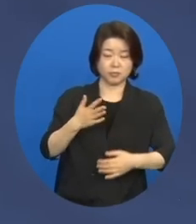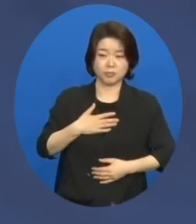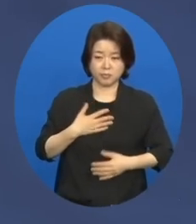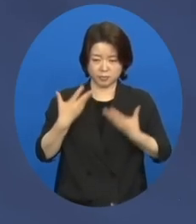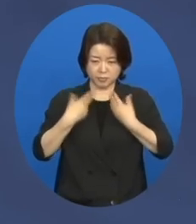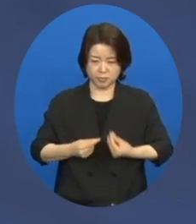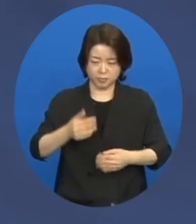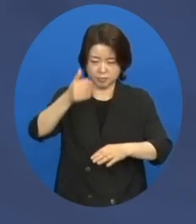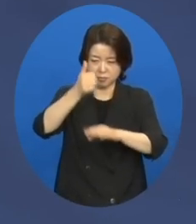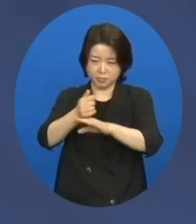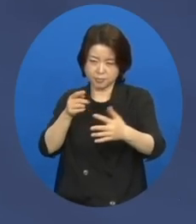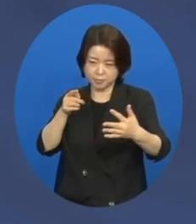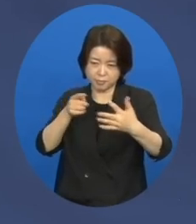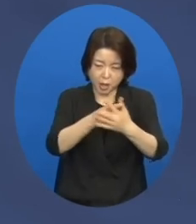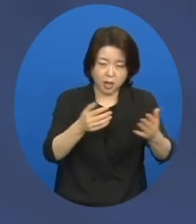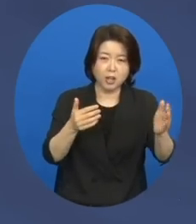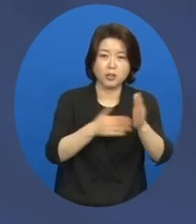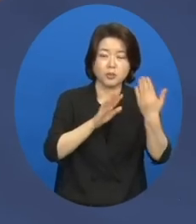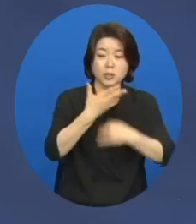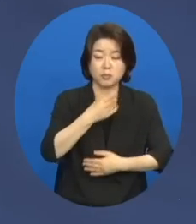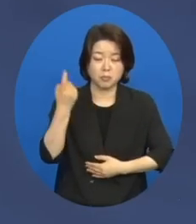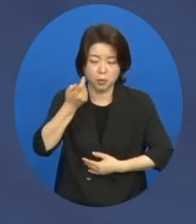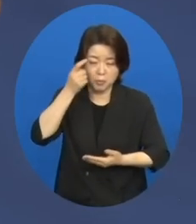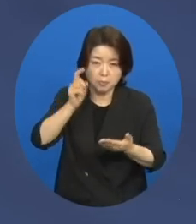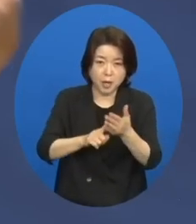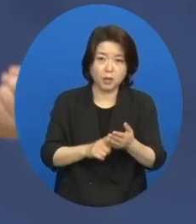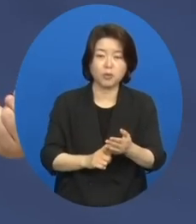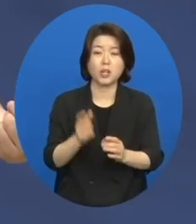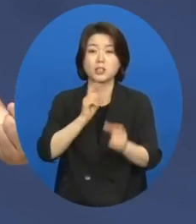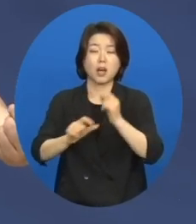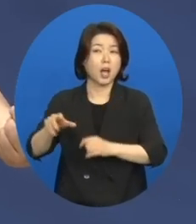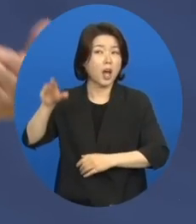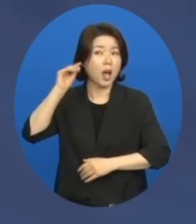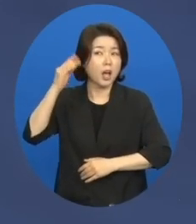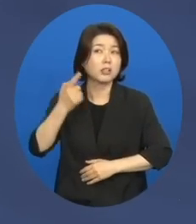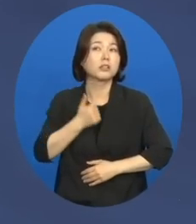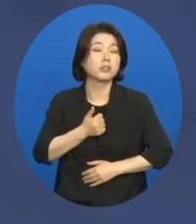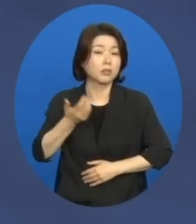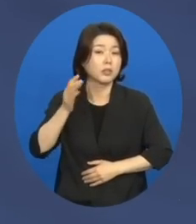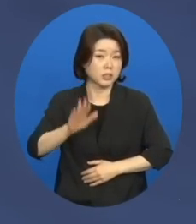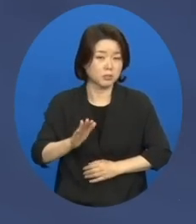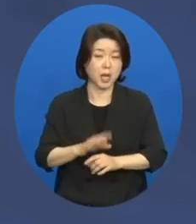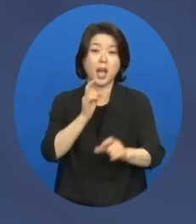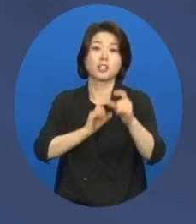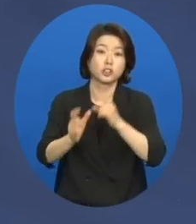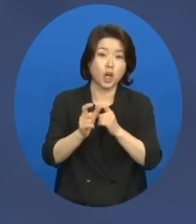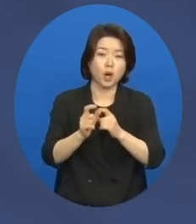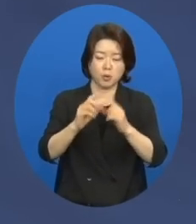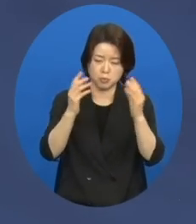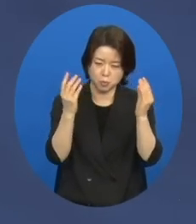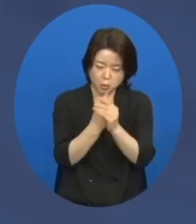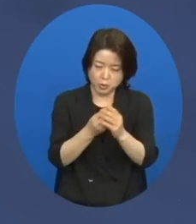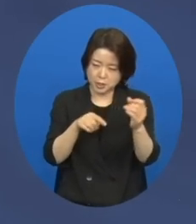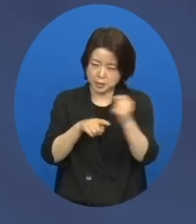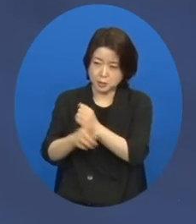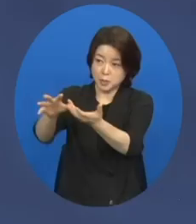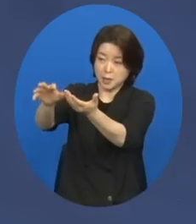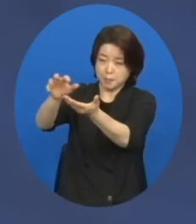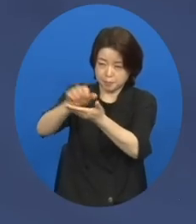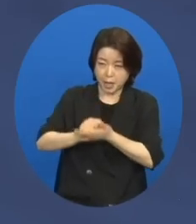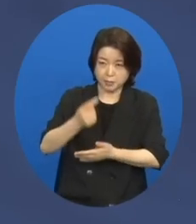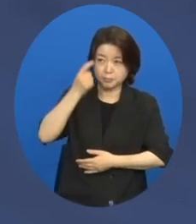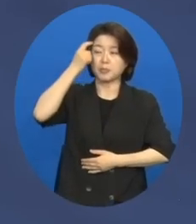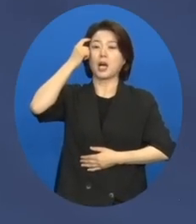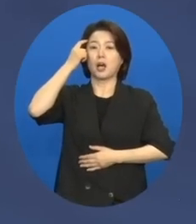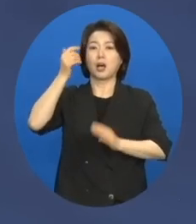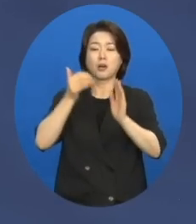통과한 뒤에 복음을 발견하고 더 이미 듣던 말이지만 그것을 더욱 온전한 의미로 깨닫고 난 뒤에